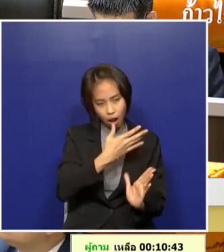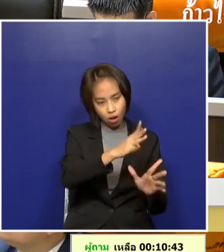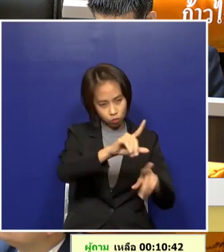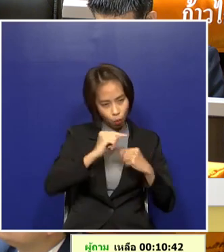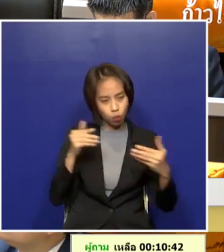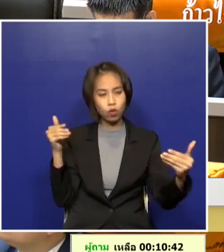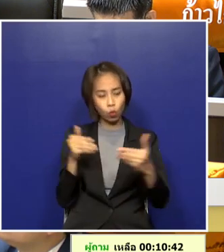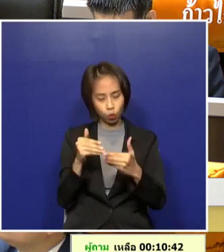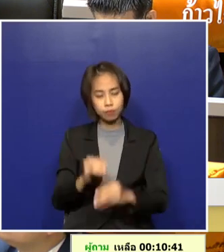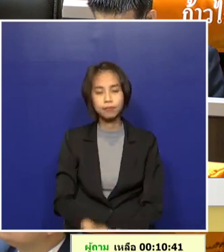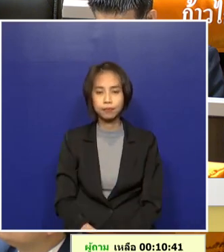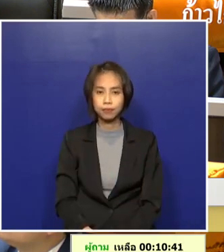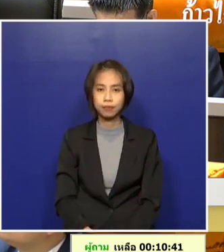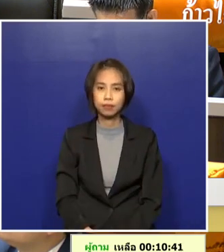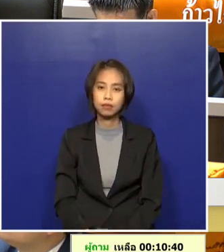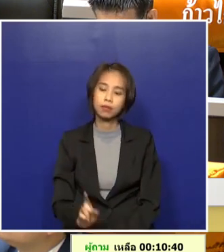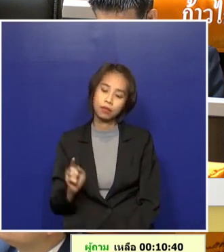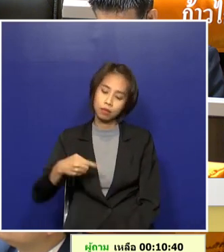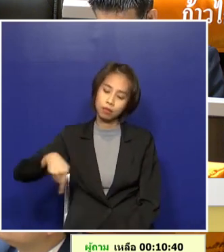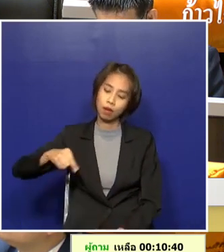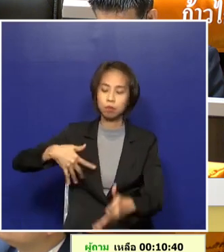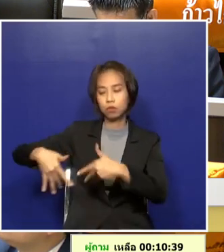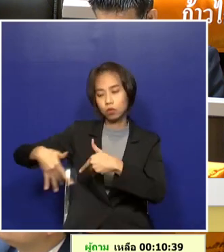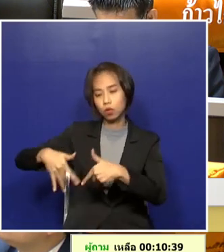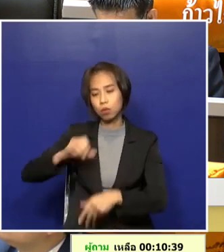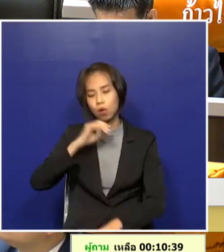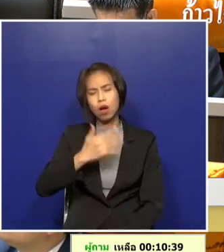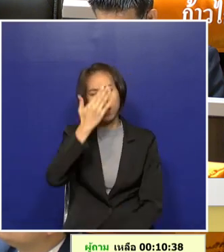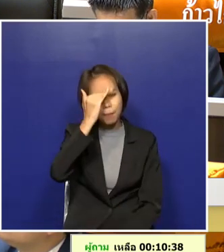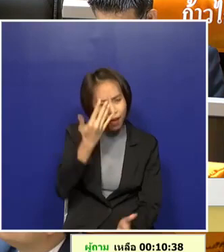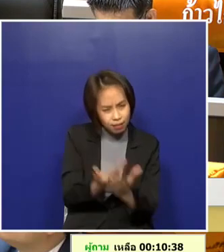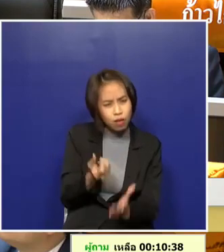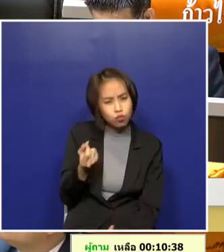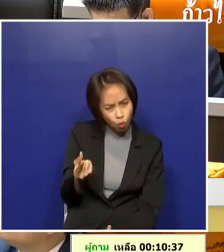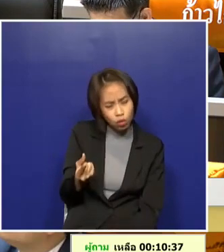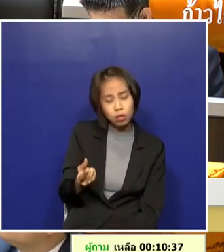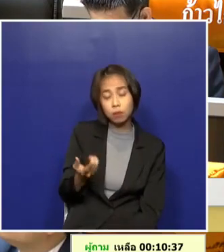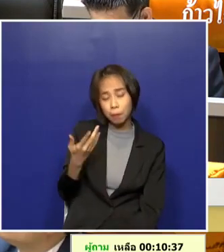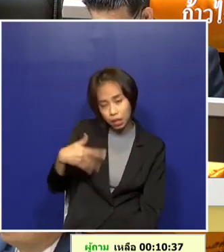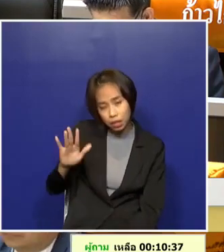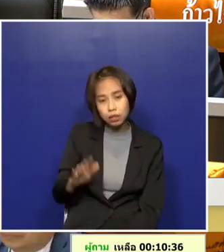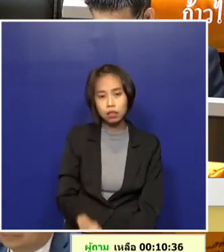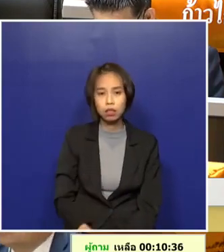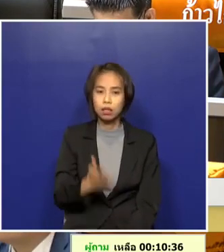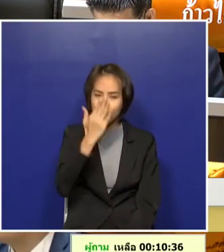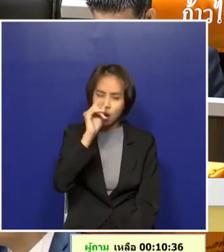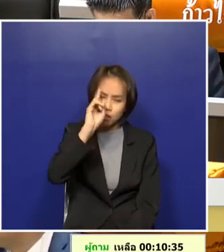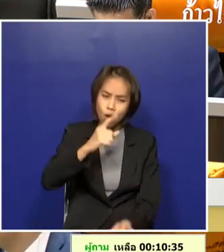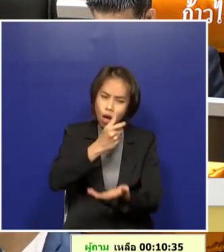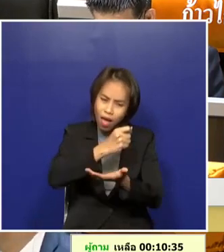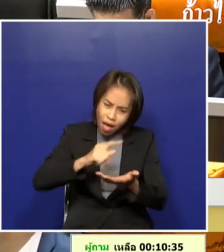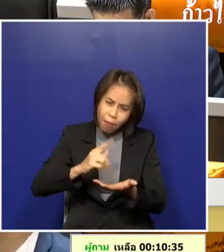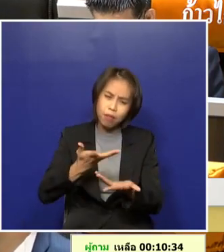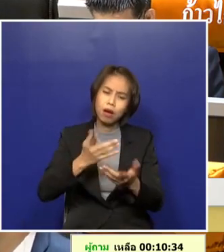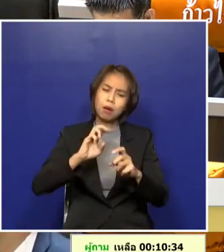าเนี่ยประชาชนบ่นมาจริงครับว่าทำไมไม่ให้เขาเป็นเงินสดใช่ไหมทำไมต้องให้มาผ่านแอปผ่